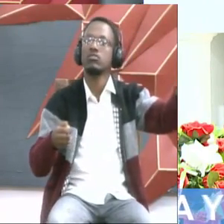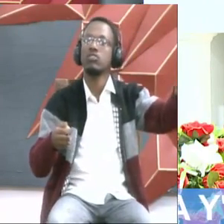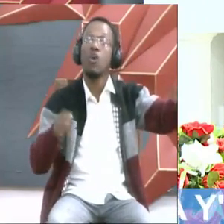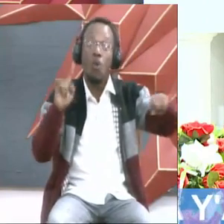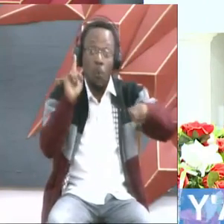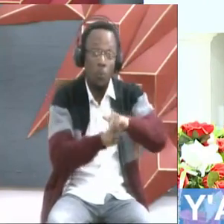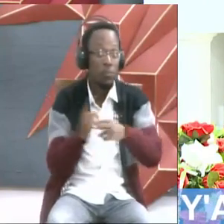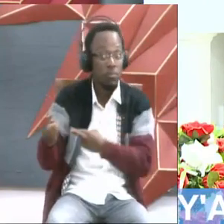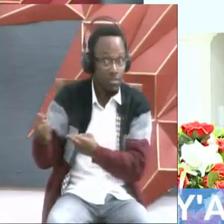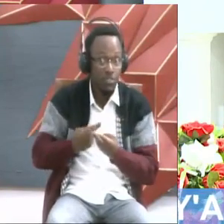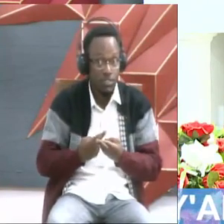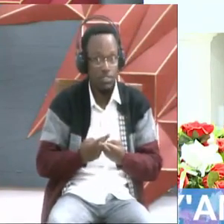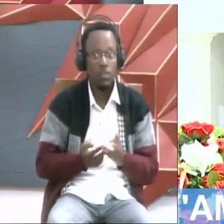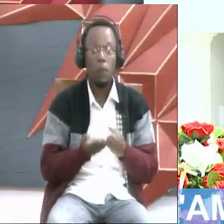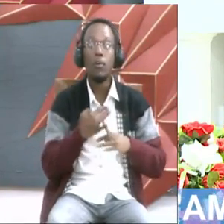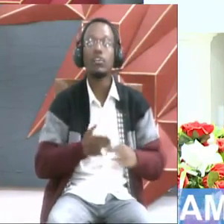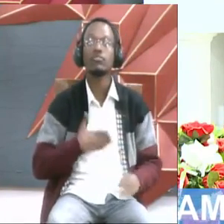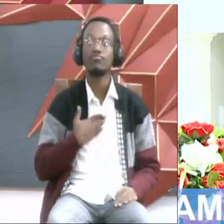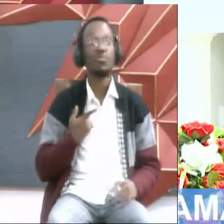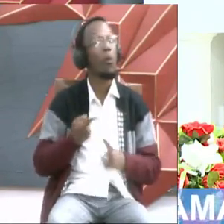La parole avec